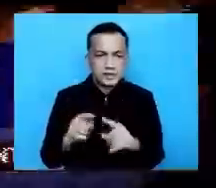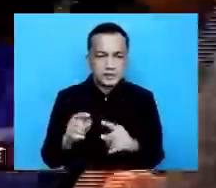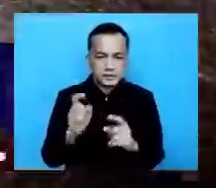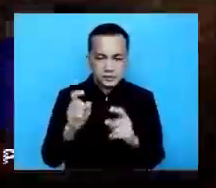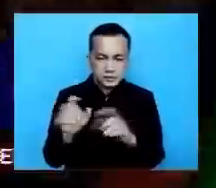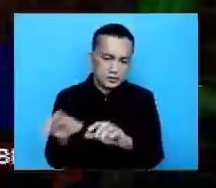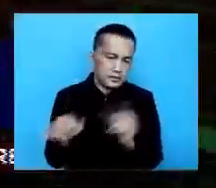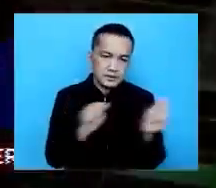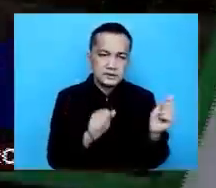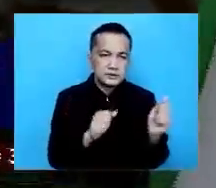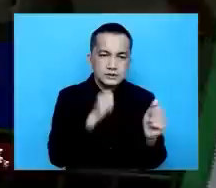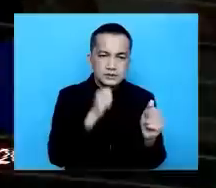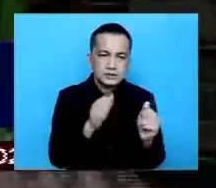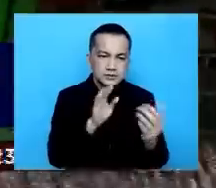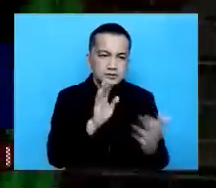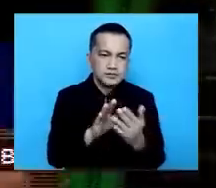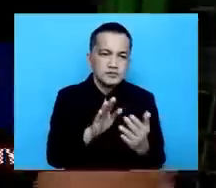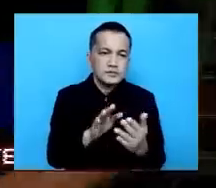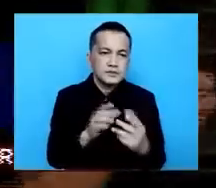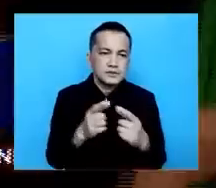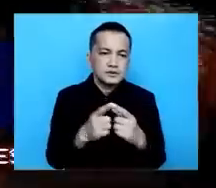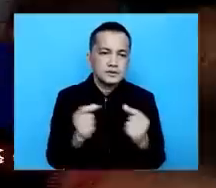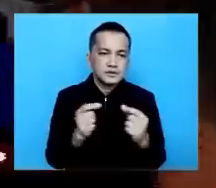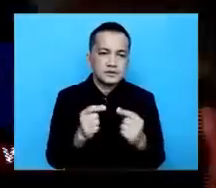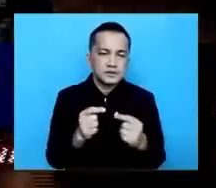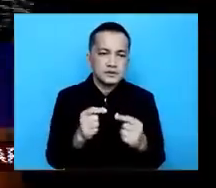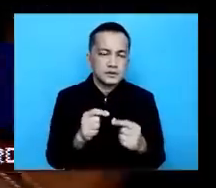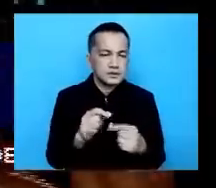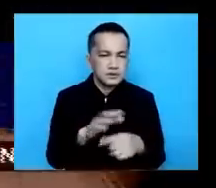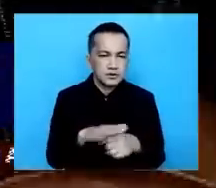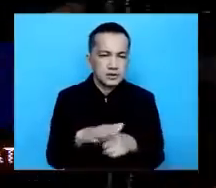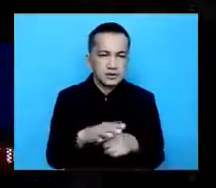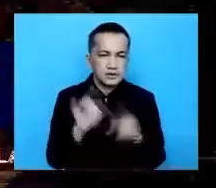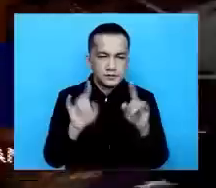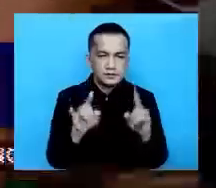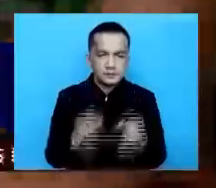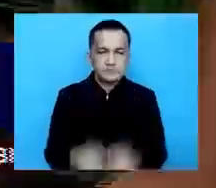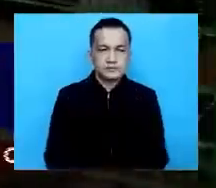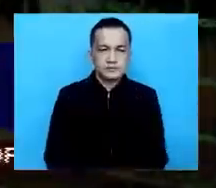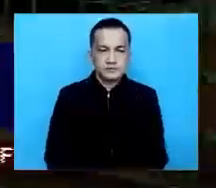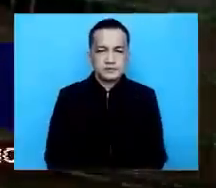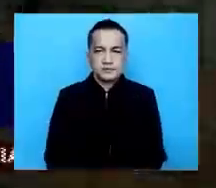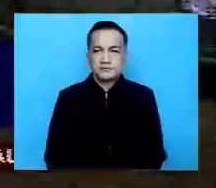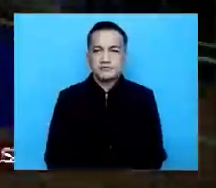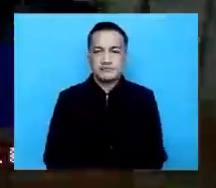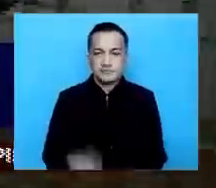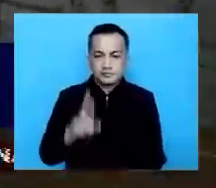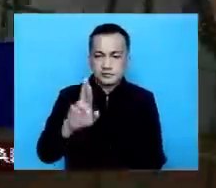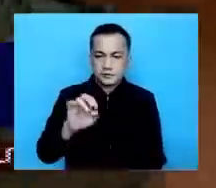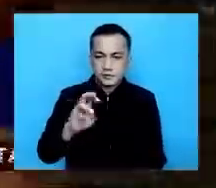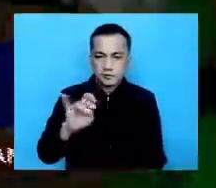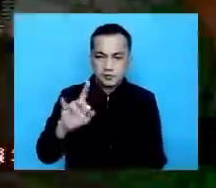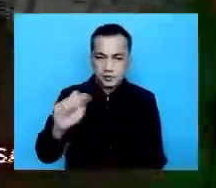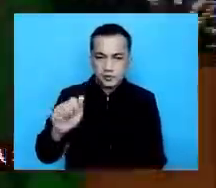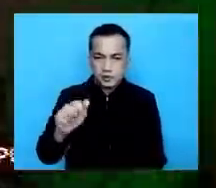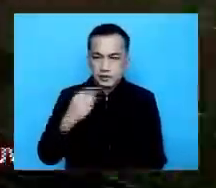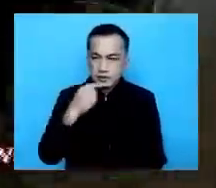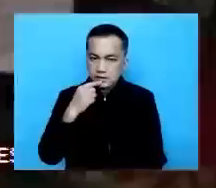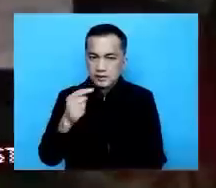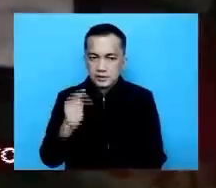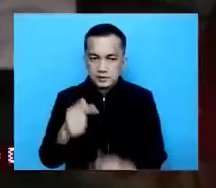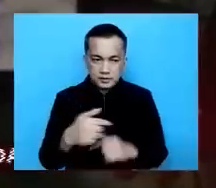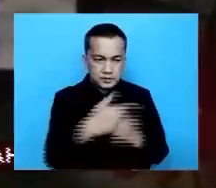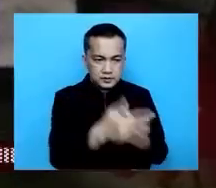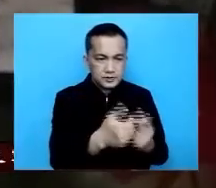at hindi na humarap sa mga nag-aabang na Japanese at local media. Sinabi naman ni Remulla na ita-turn over sa Japanese government ang